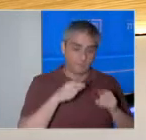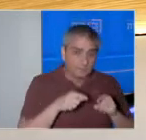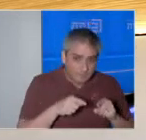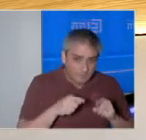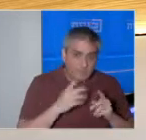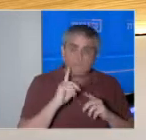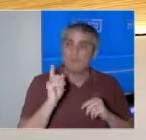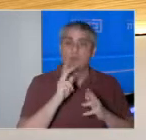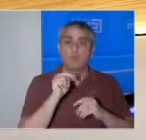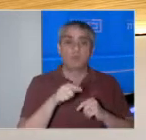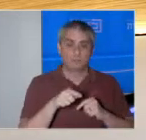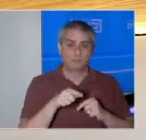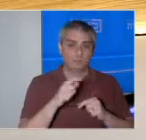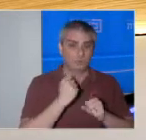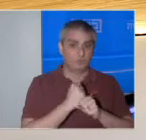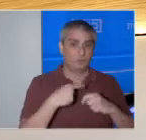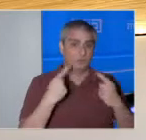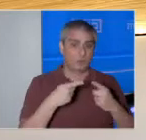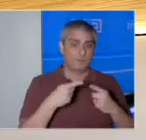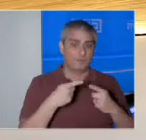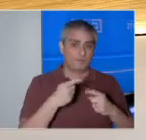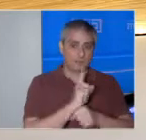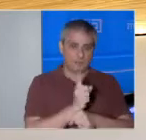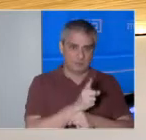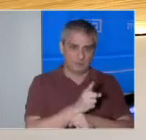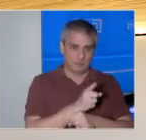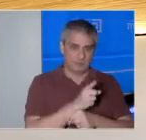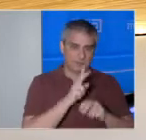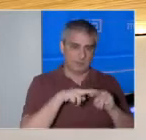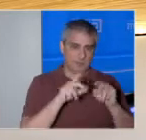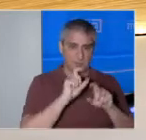ועל כל הנושאים שעשו את היום הזה, מיד לאחר כותרות מהדורת.